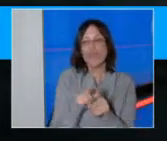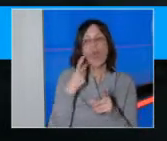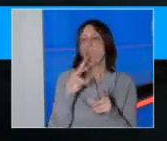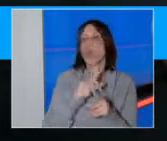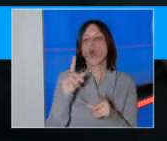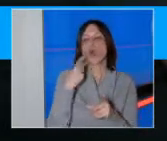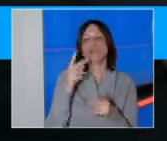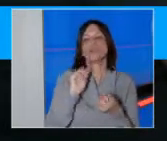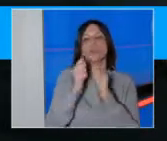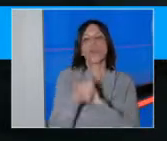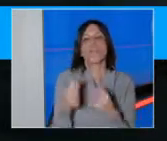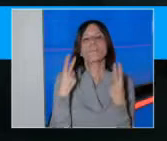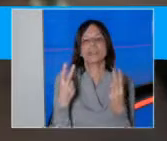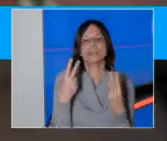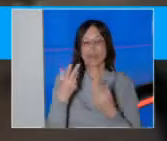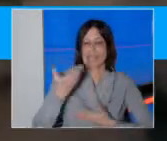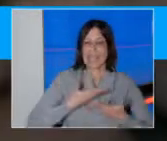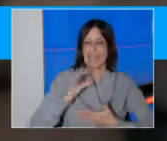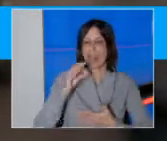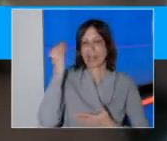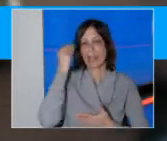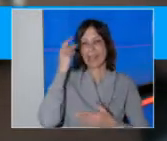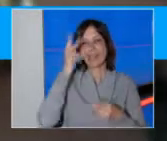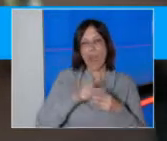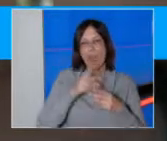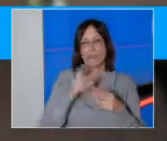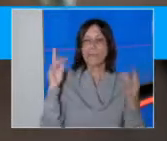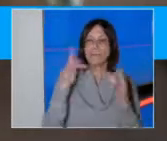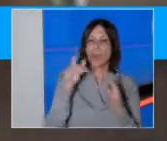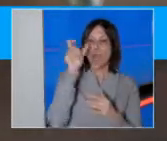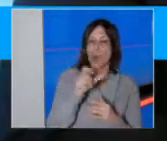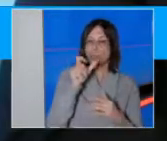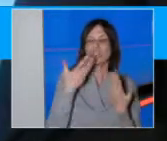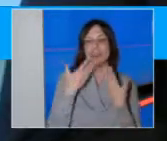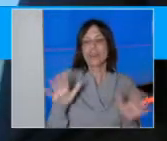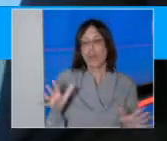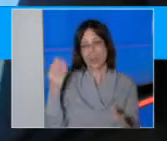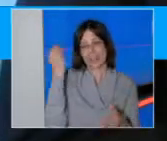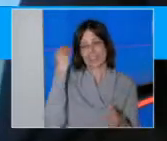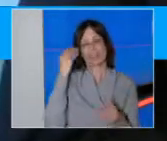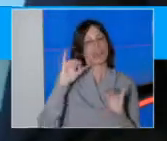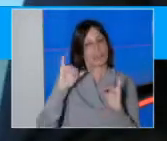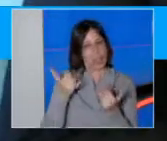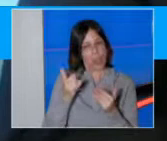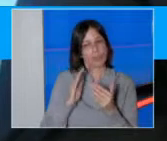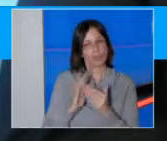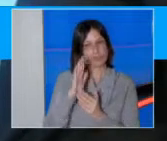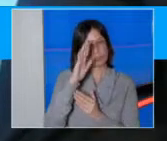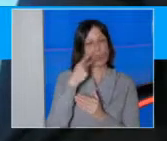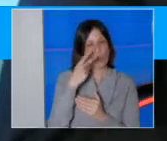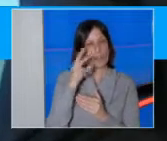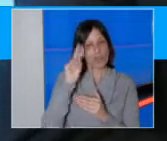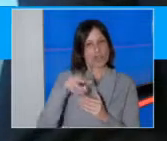שינוי משמעותי ביחס של התלמידים החולים מול האוכלוסייה מרגע שפתחו את מוסדות החינוך. נכון, הגרף הראה שיש